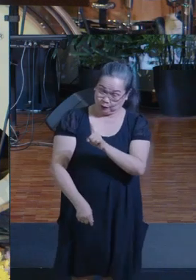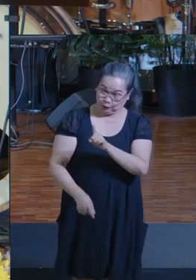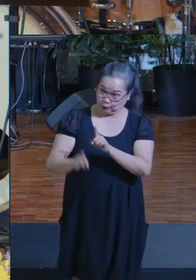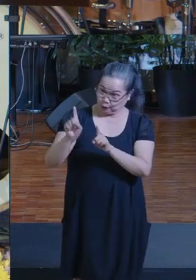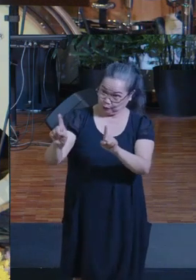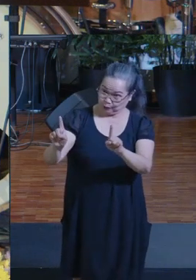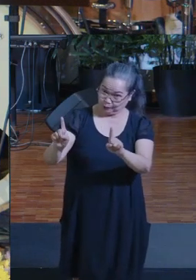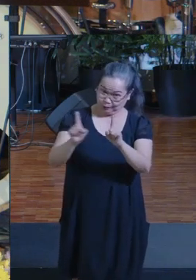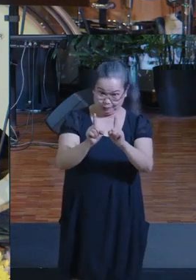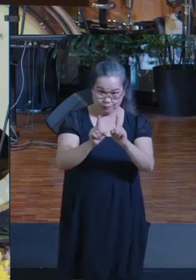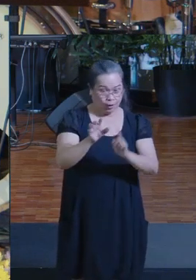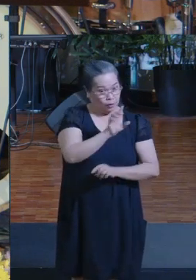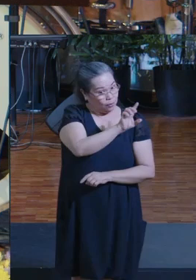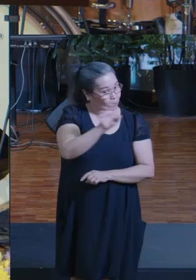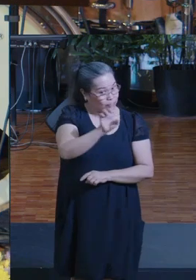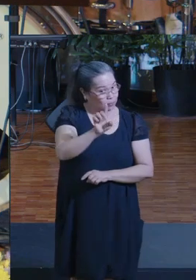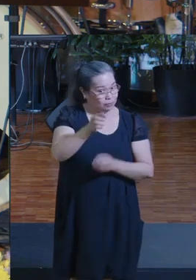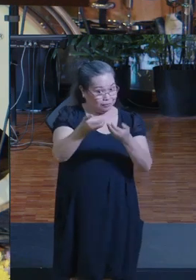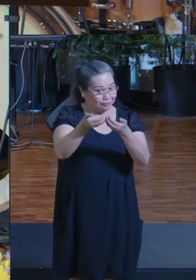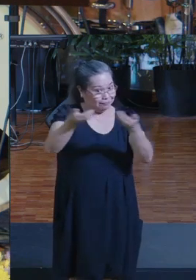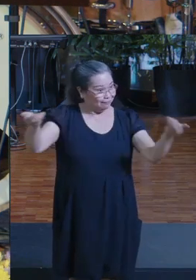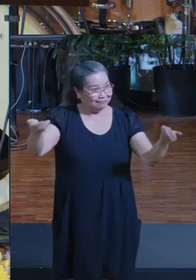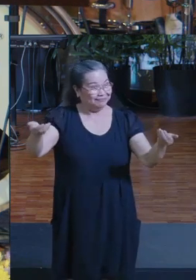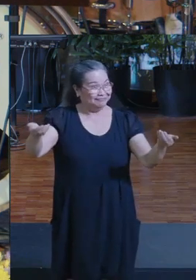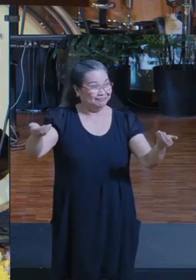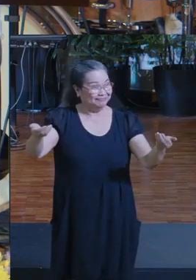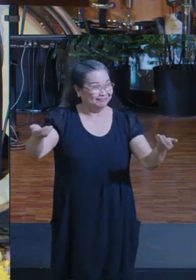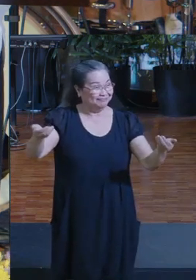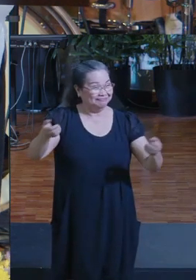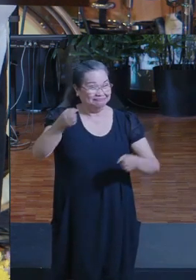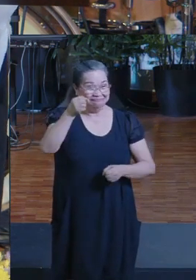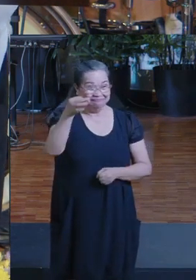ha? Pagka sinabi niyong,